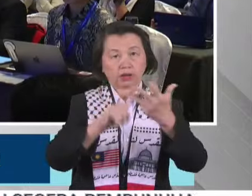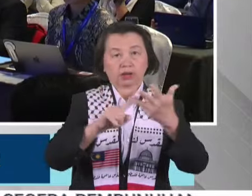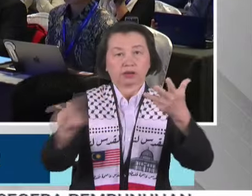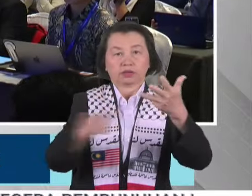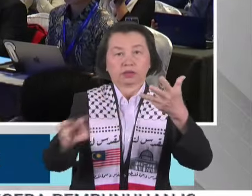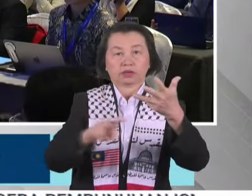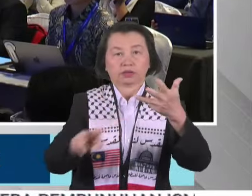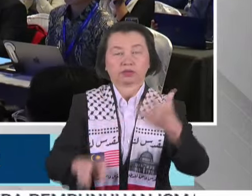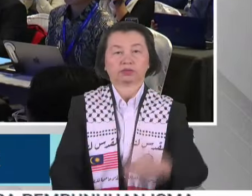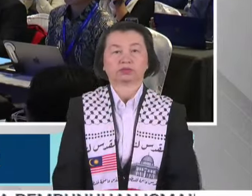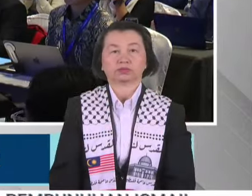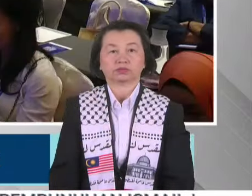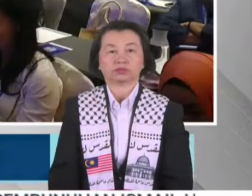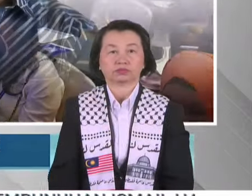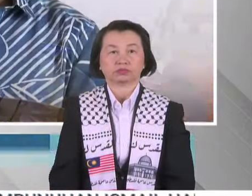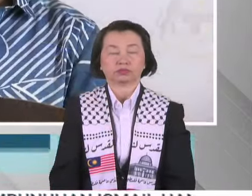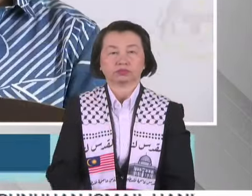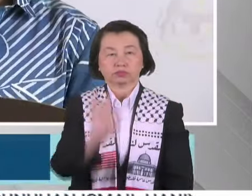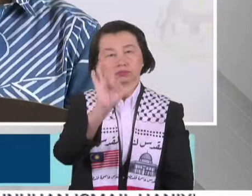dan pengangkutan.